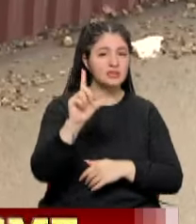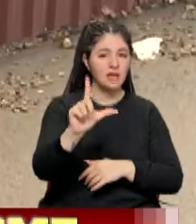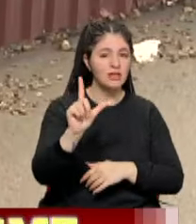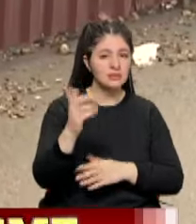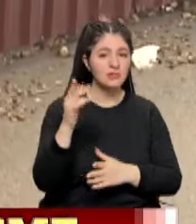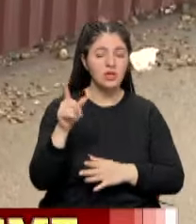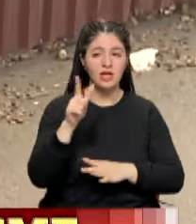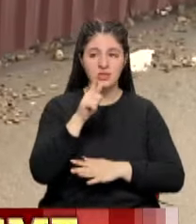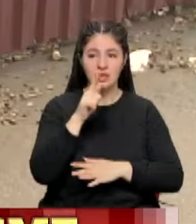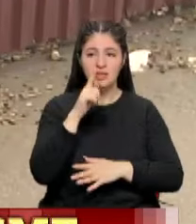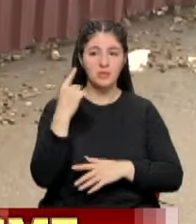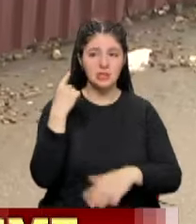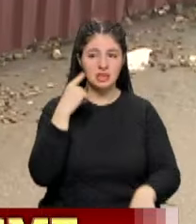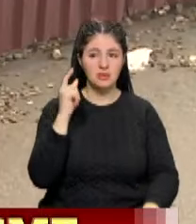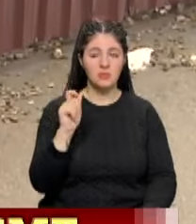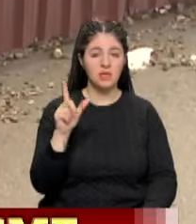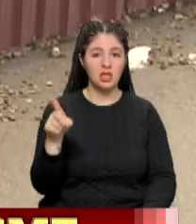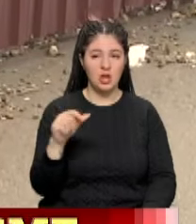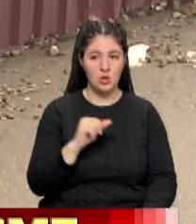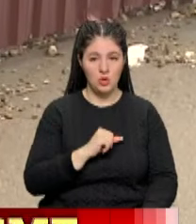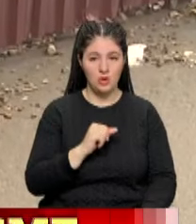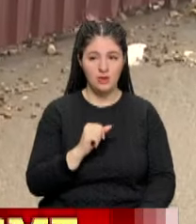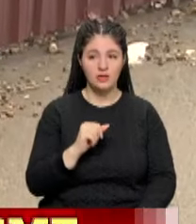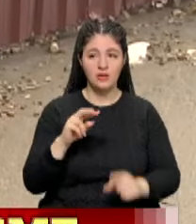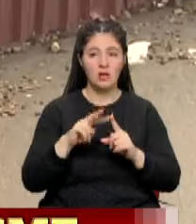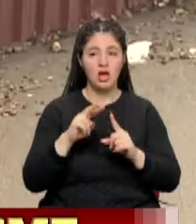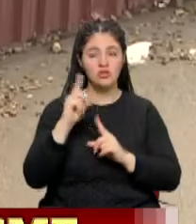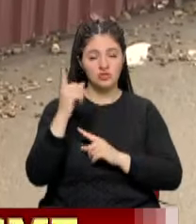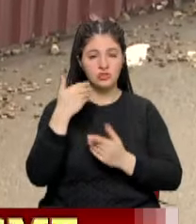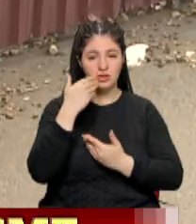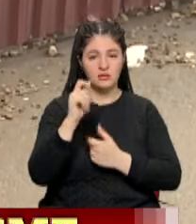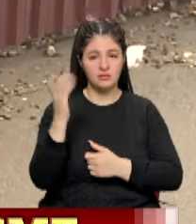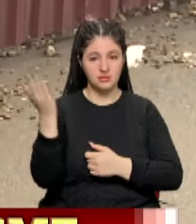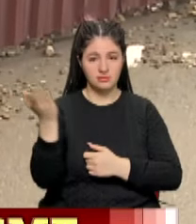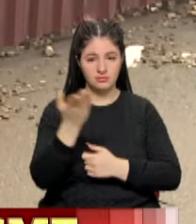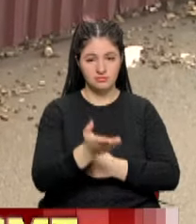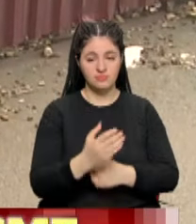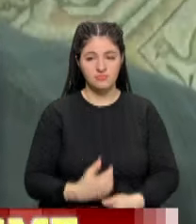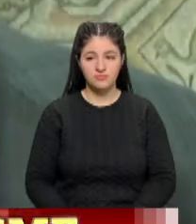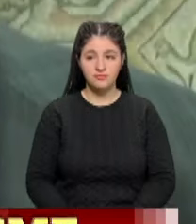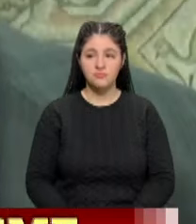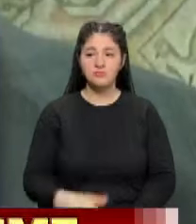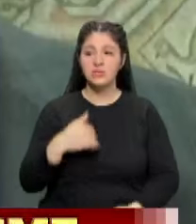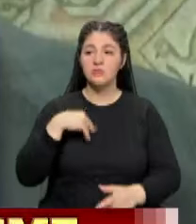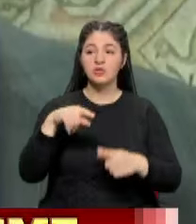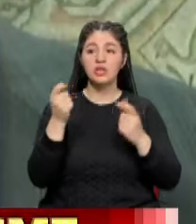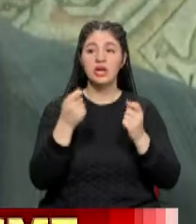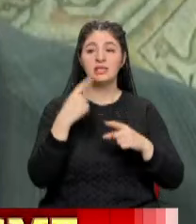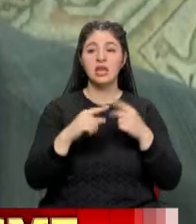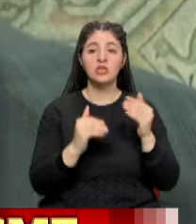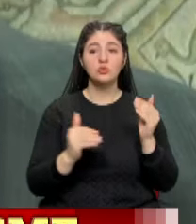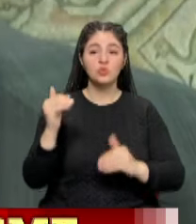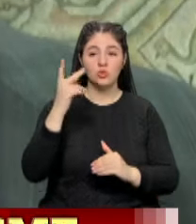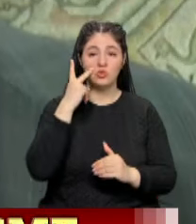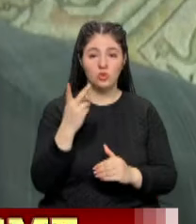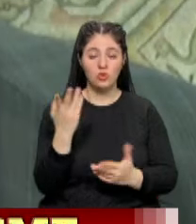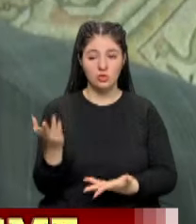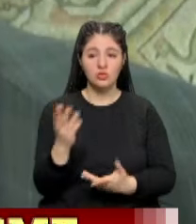onların sesine de bir kulak verilmesi gerekiyor. Naci Görür anlatsın. Biz bu işi siyaset üstü